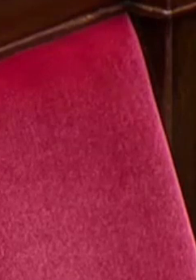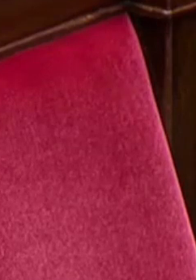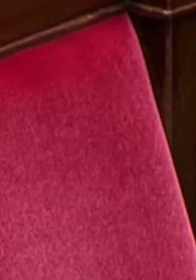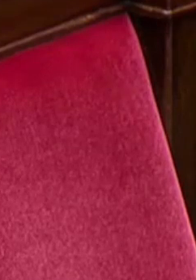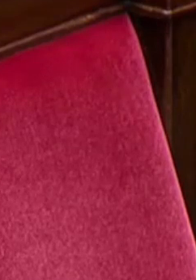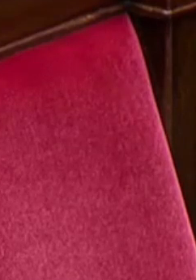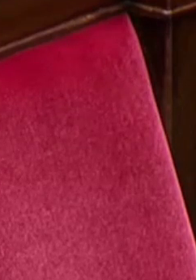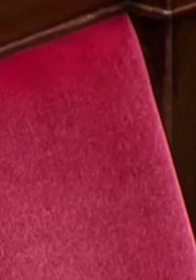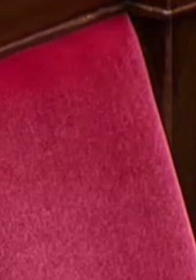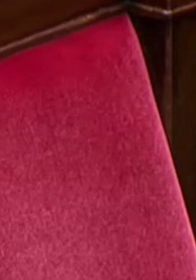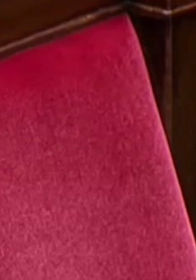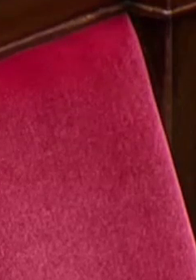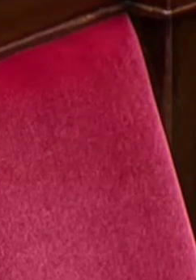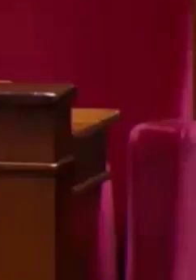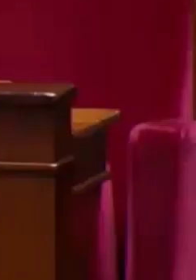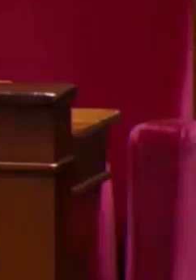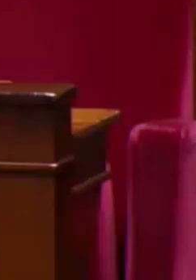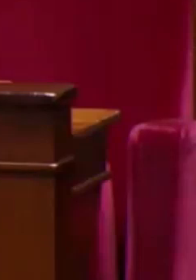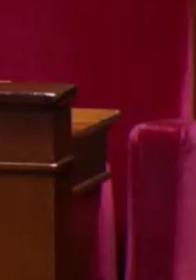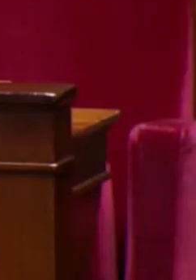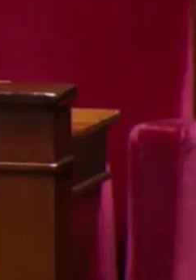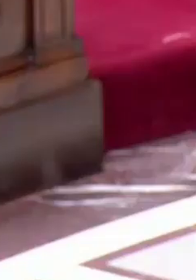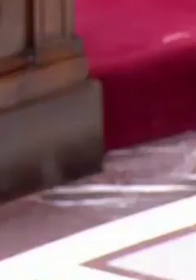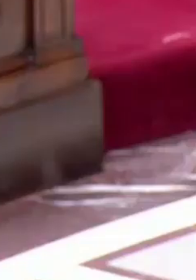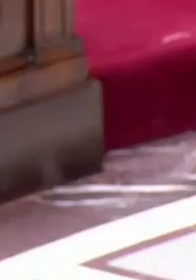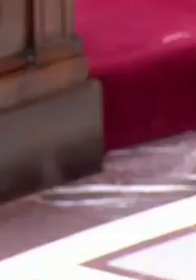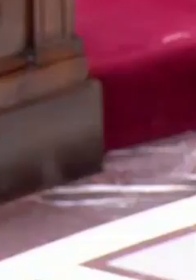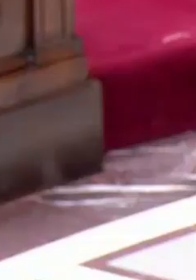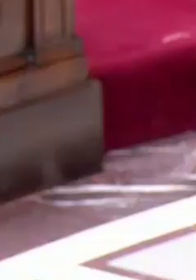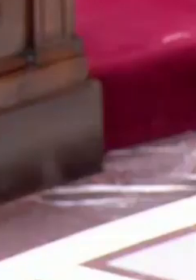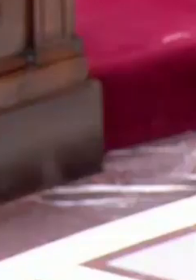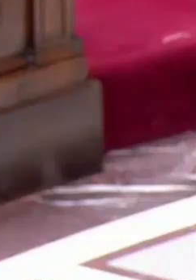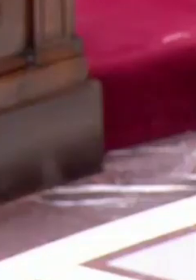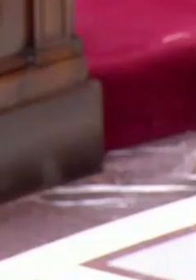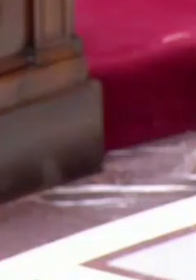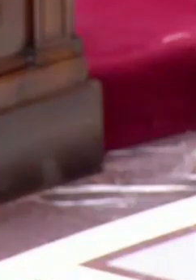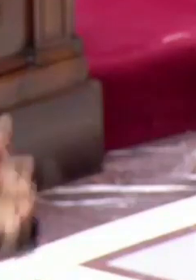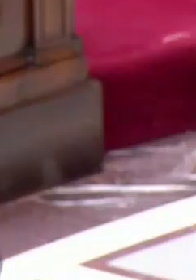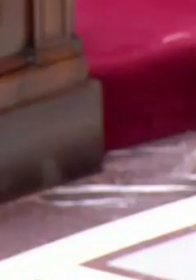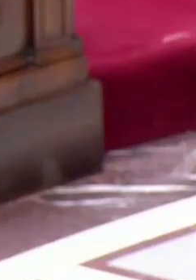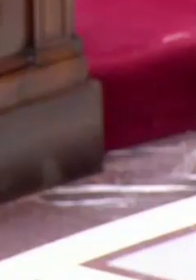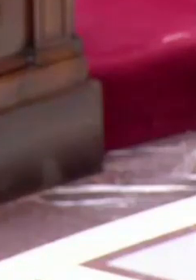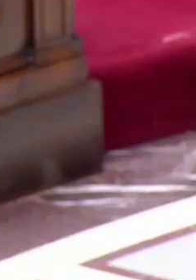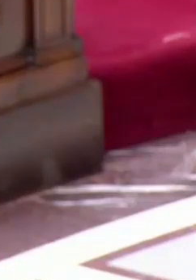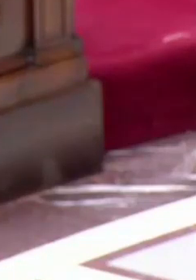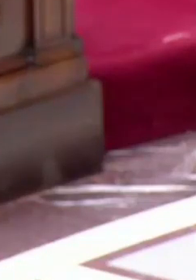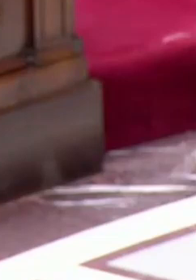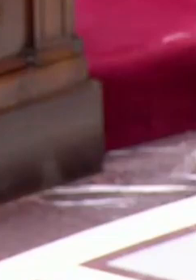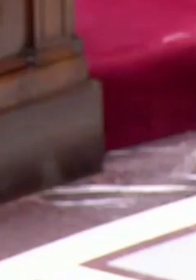Elles laissent des familles endeuillées et elles enseignent la défiance. Non, madame la députée, la police n'est pas violente.